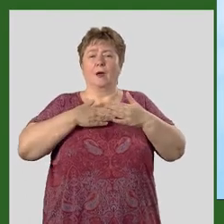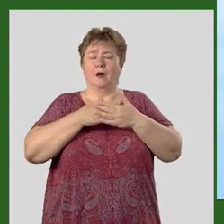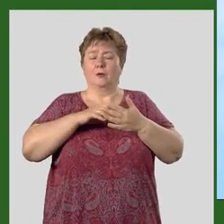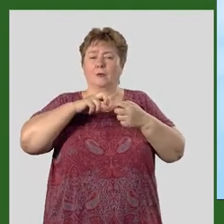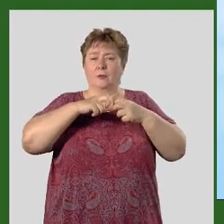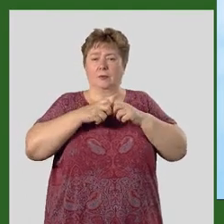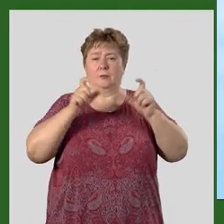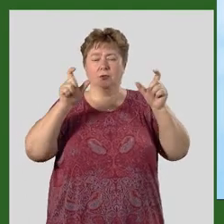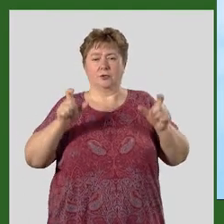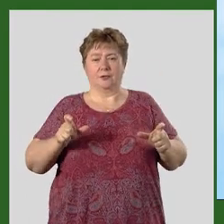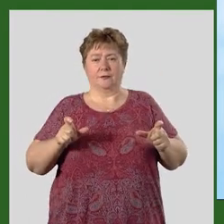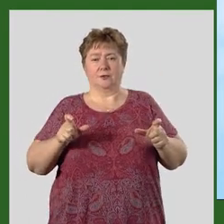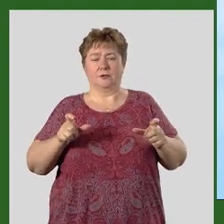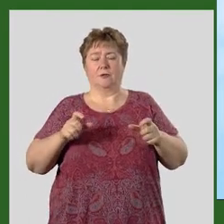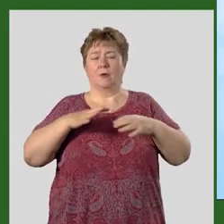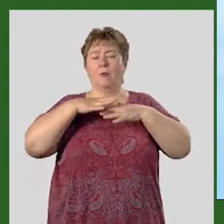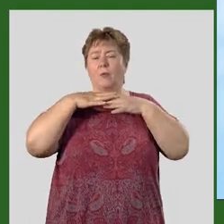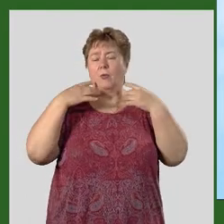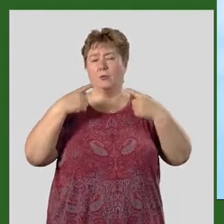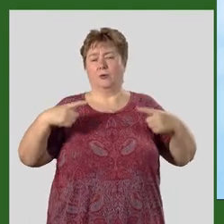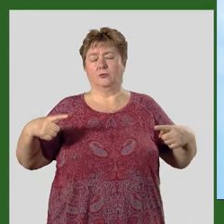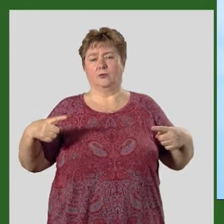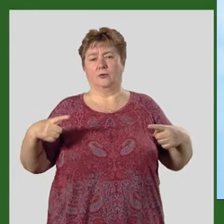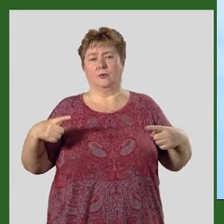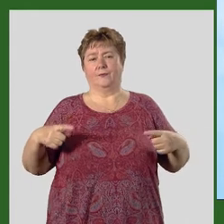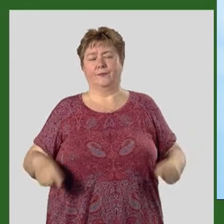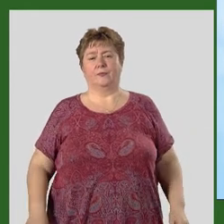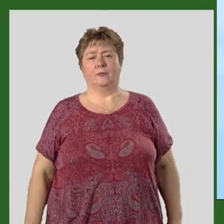актуальных проблемах человечества и многое другое.